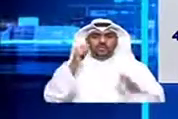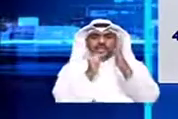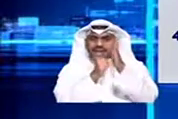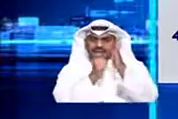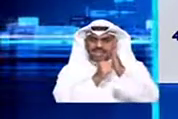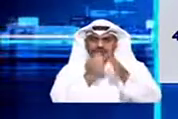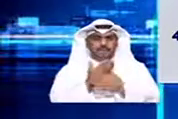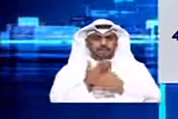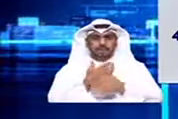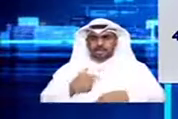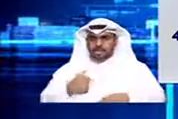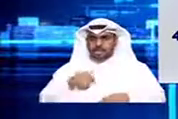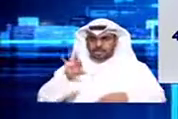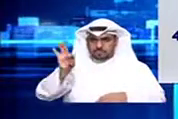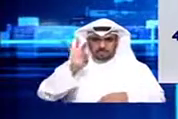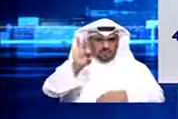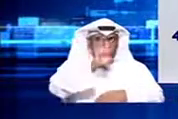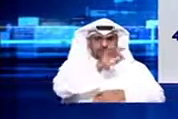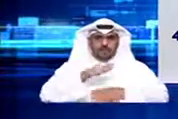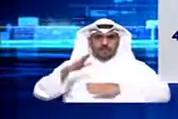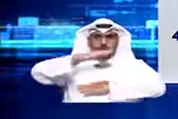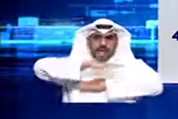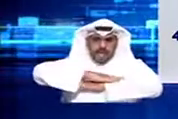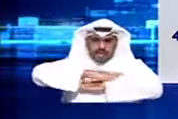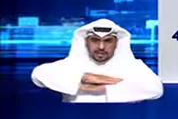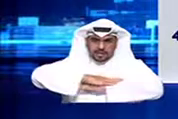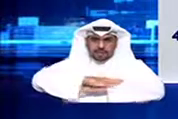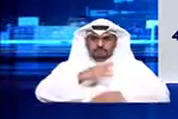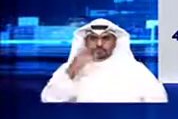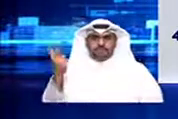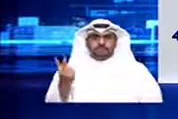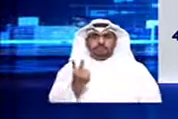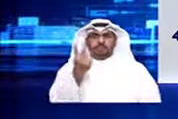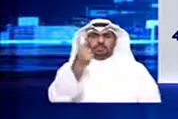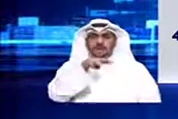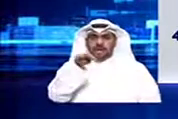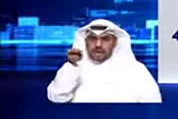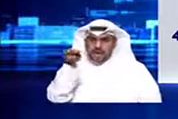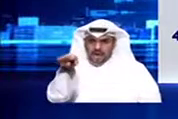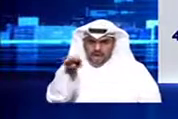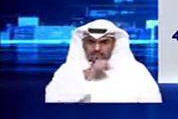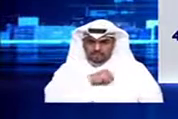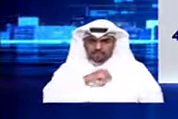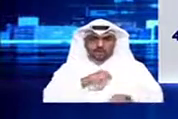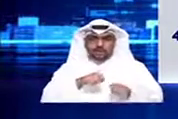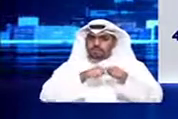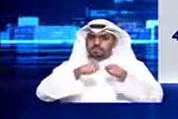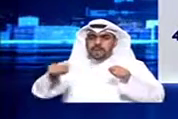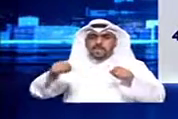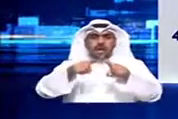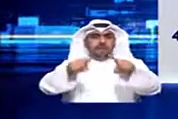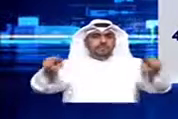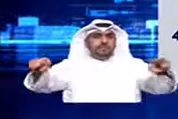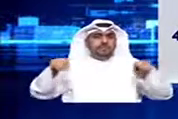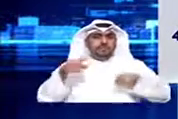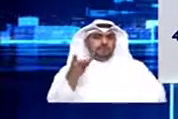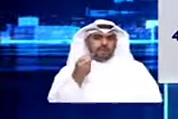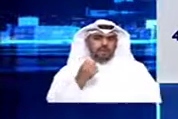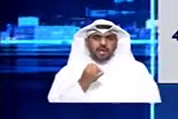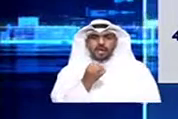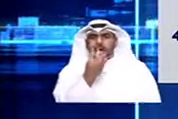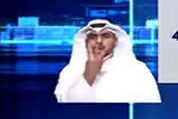نحو 25 ألف وحدة سكنية بمساحة 400 متر مربع لكل منها، إضافة